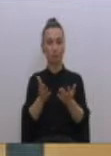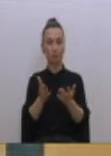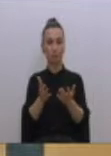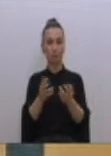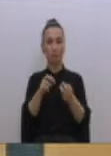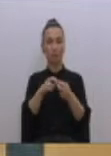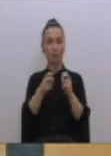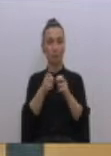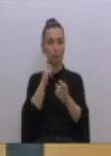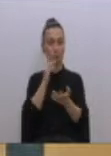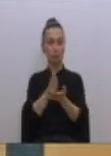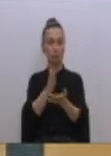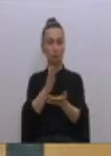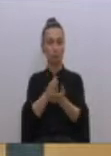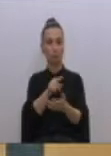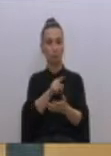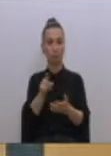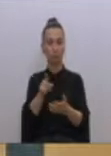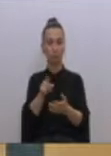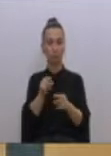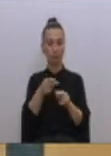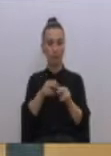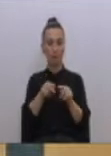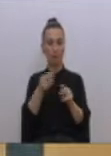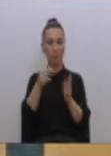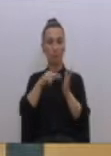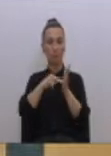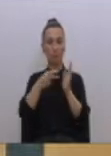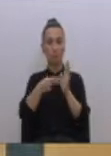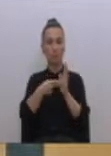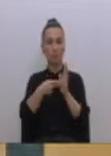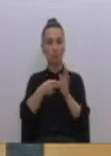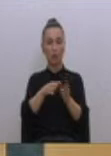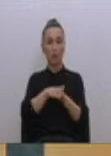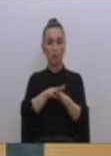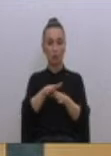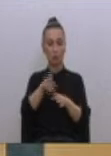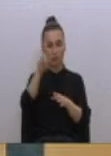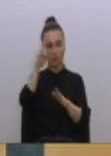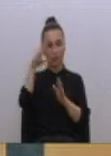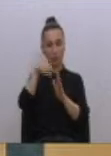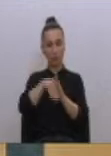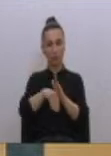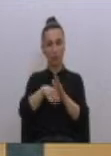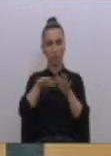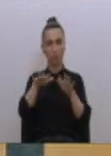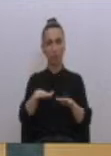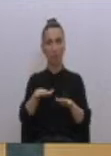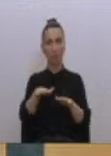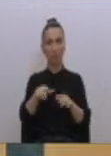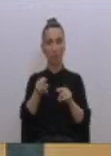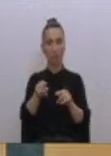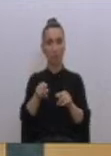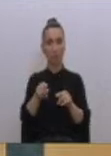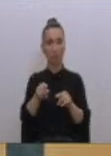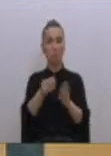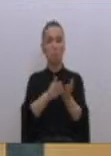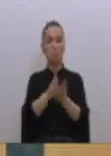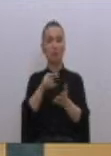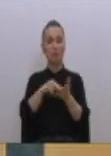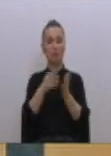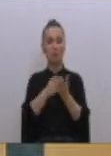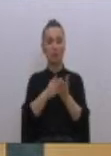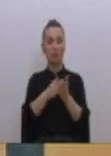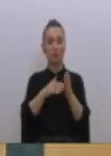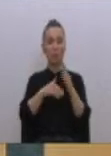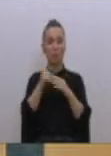გამოწვევას წარმოადგენს საბიუჯეტო სრულად საჯარო სექტორში და მიზნად ისახავს მოხელთა